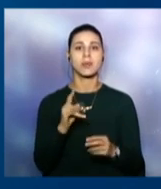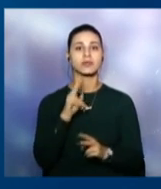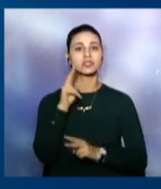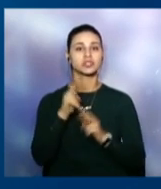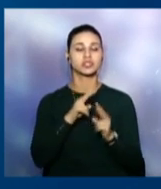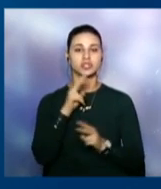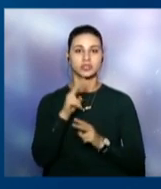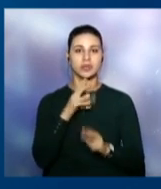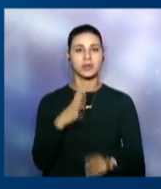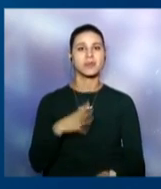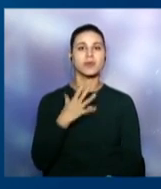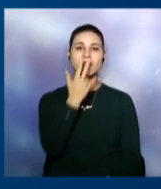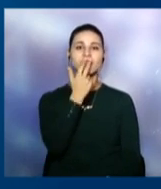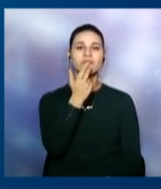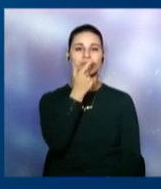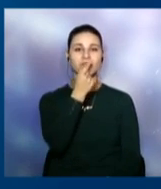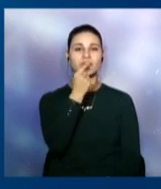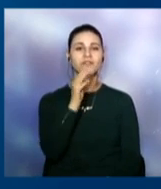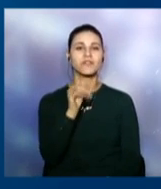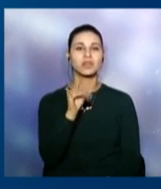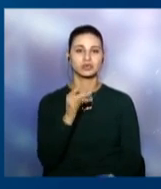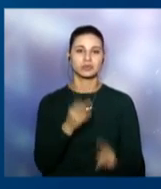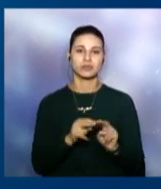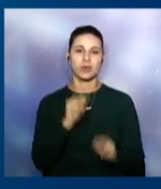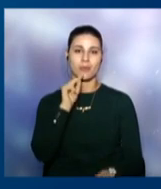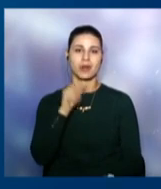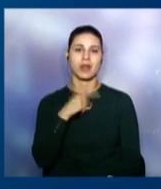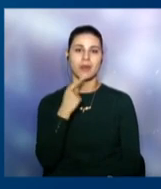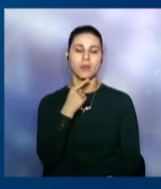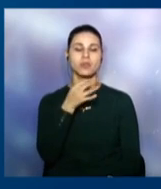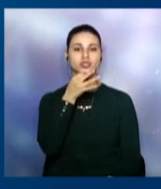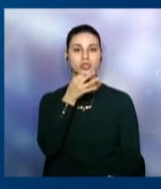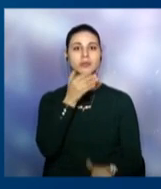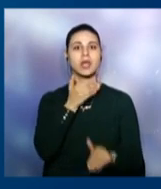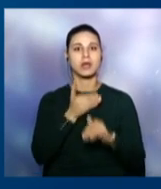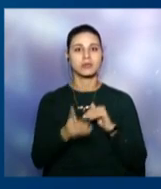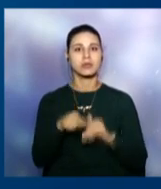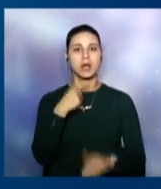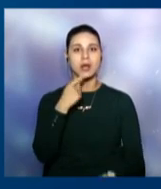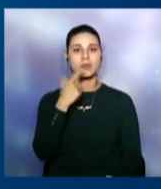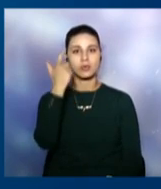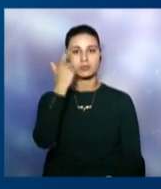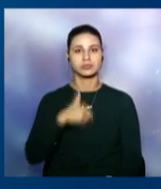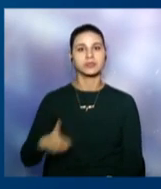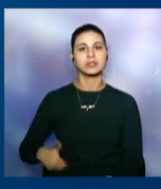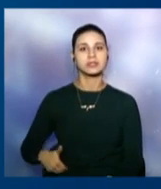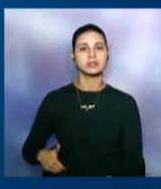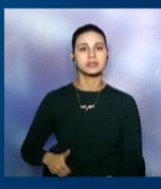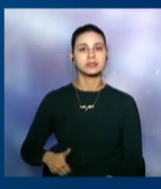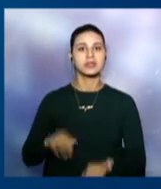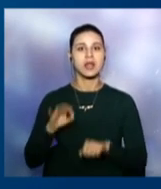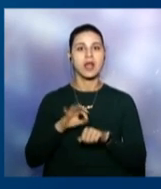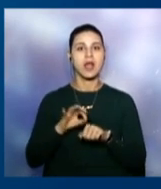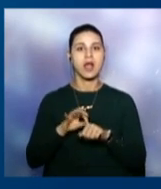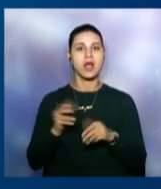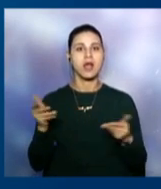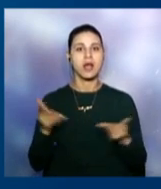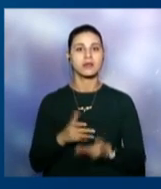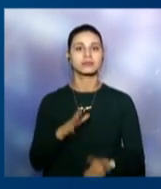ჩივილები გადატანილ ვირუსს დაუკავშირა. მოგვიანებით ჩატარებული კვლევებით დადგინდა აპენდიციტი და გაუკეთდა